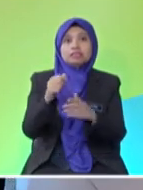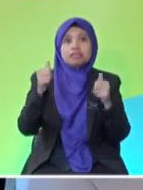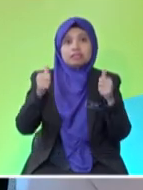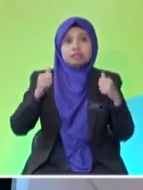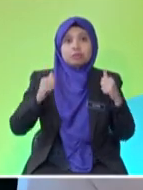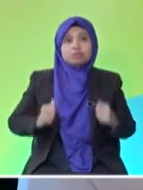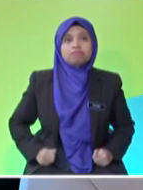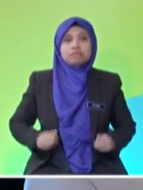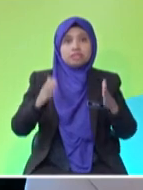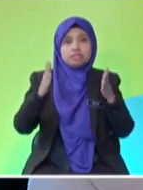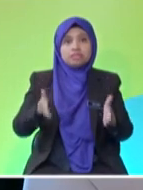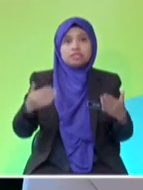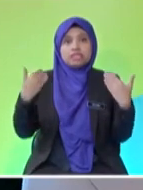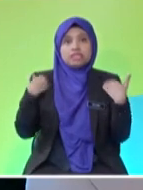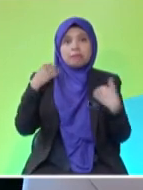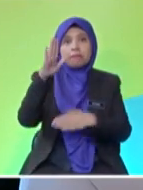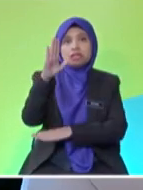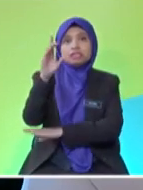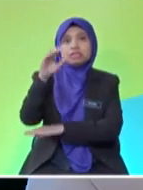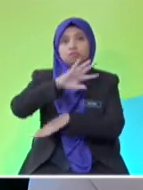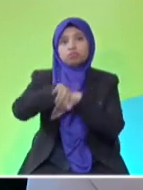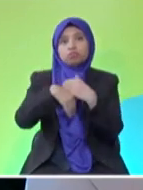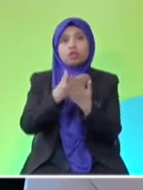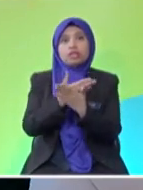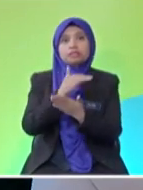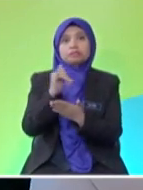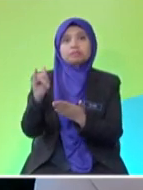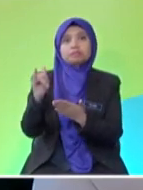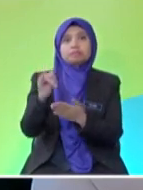manusia ada lima semuanya